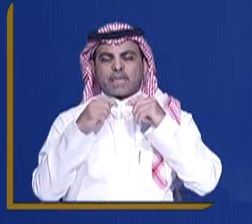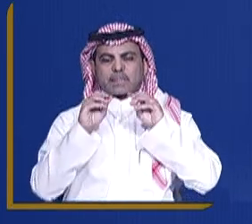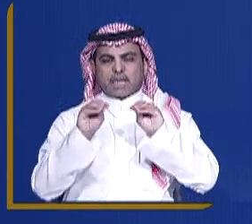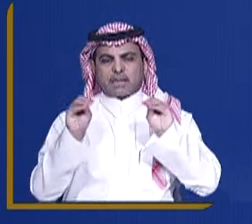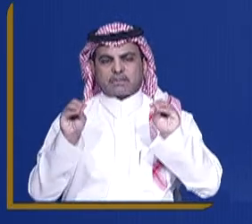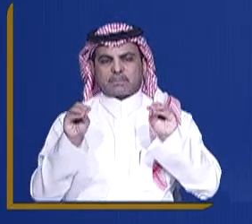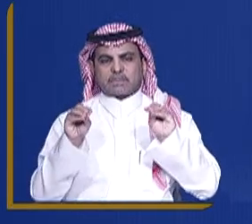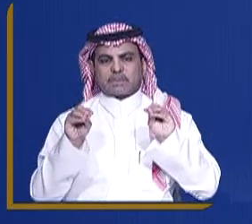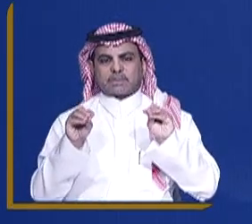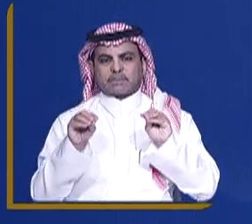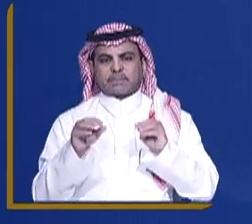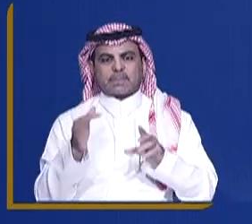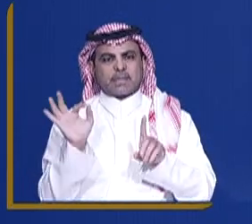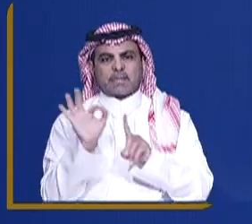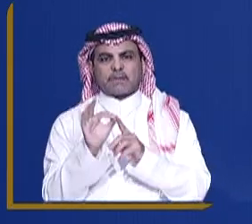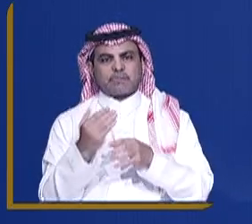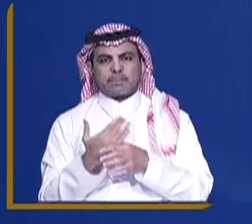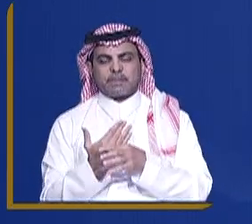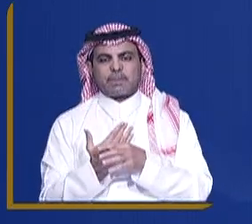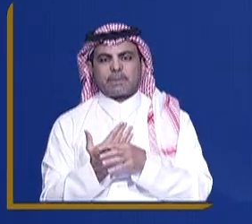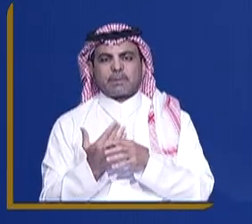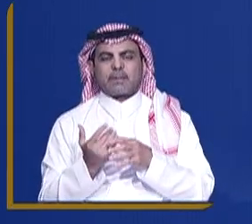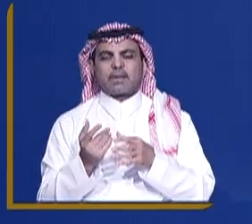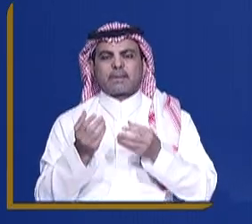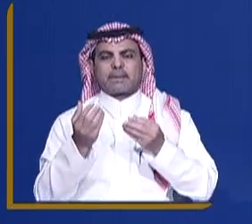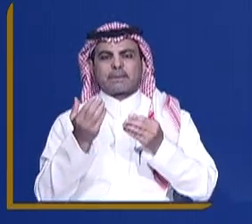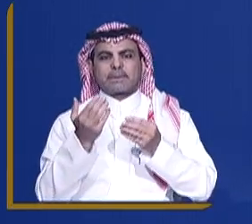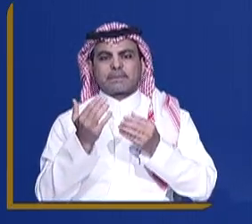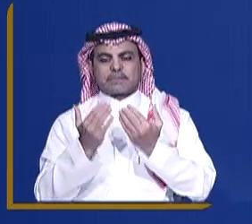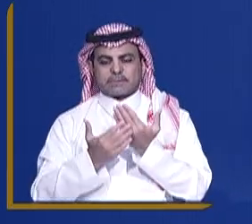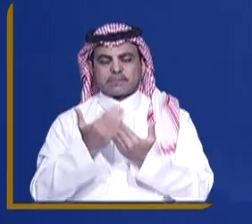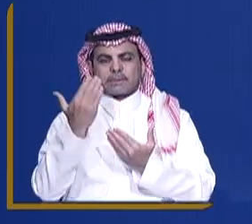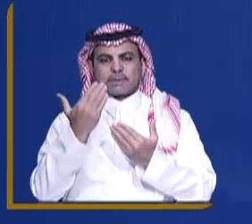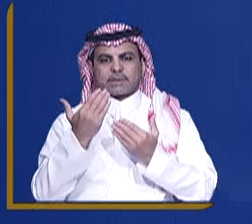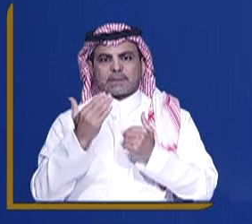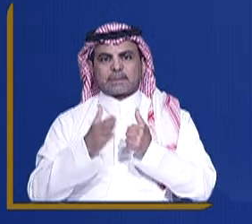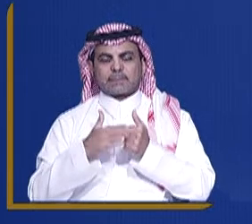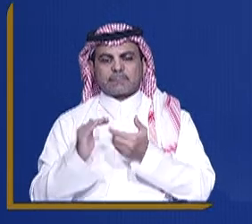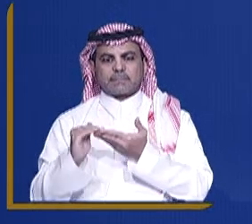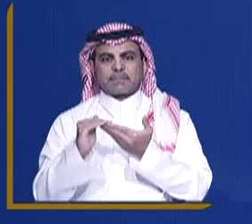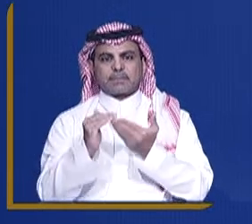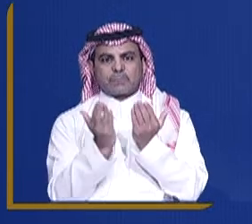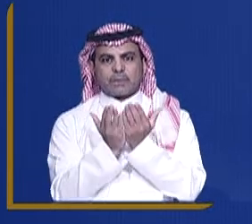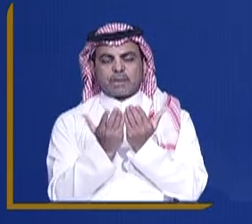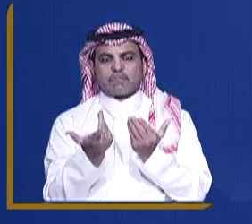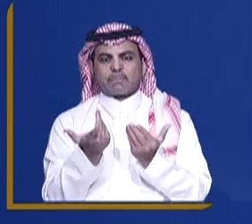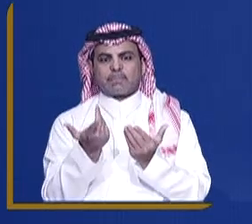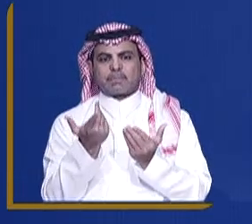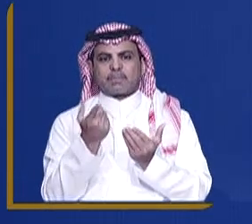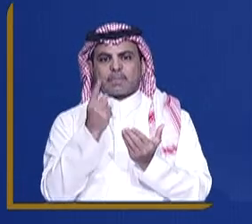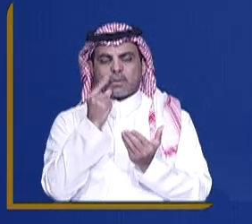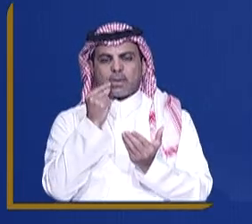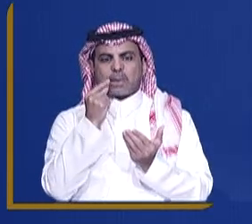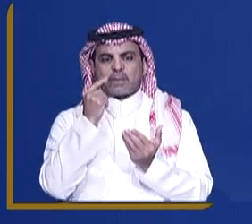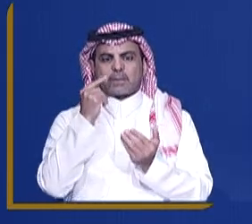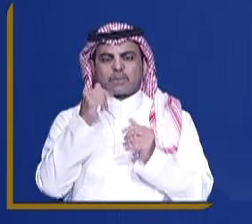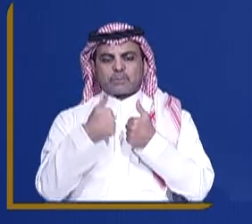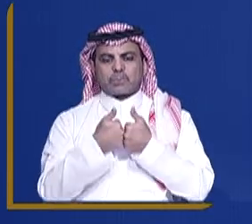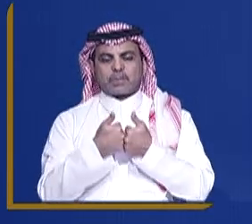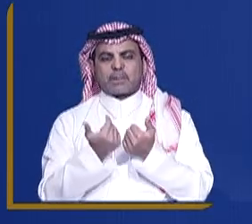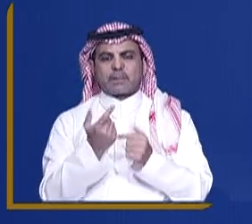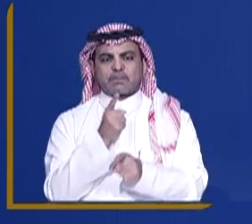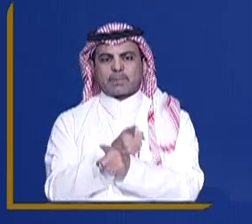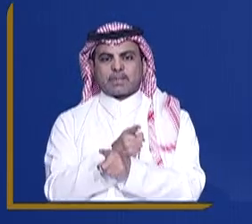التعليم للتحول الرقمي. الهدف منه هو تحسين الخدمات للطالب والطالبة وأسرهم